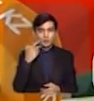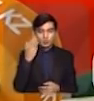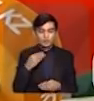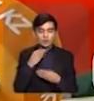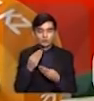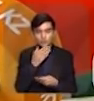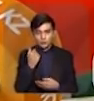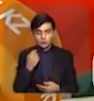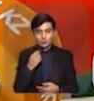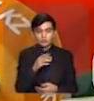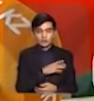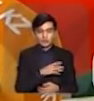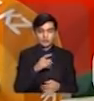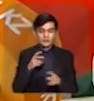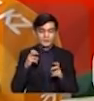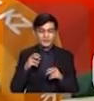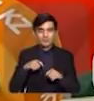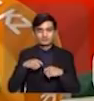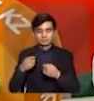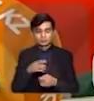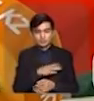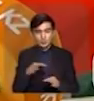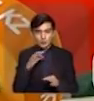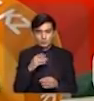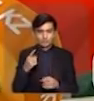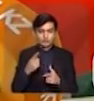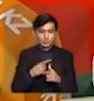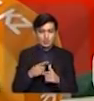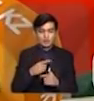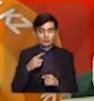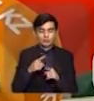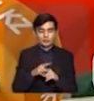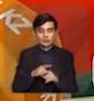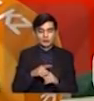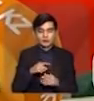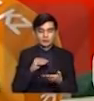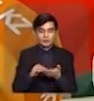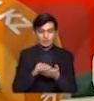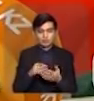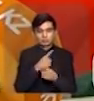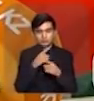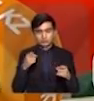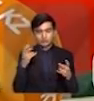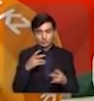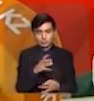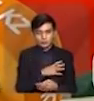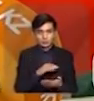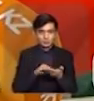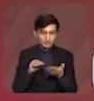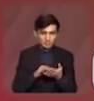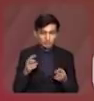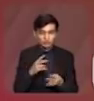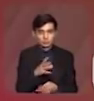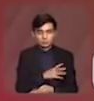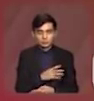күннің өзінде де атаға ондай атақ берілетін болса, ол ақпарат құралдарында айтылуы керек еді ғой, жазылуы керек еді